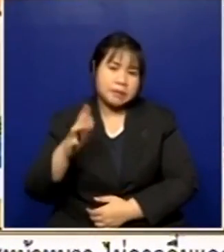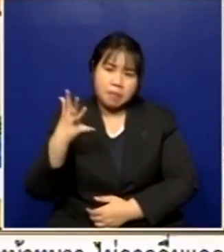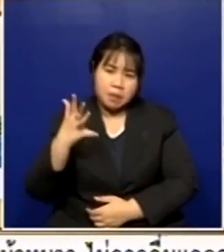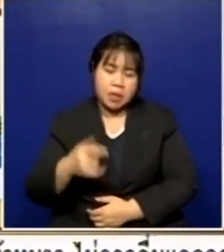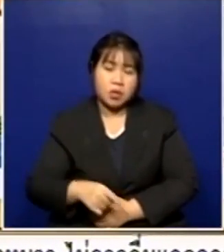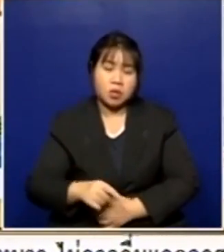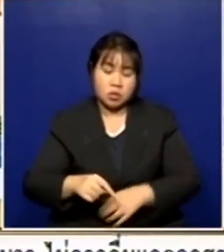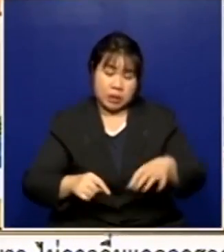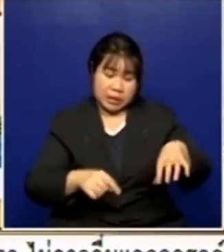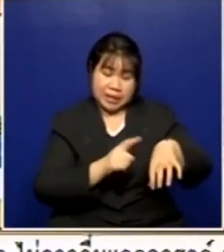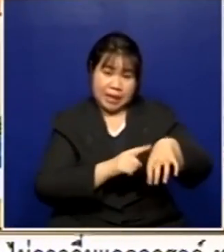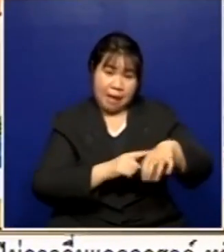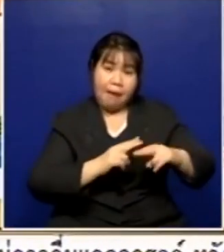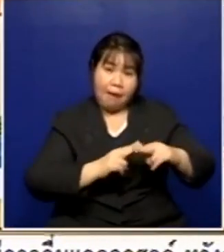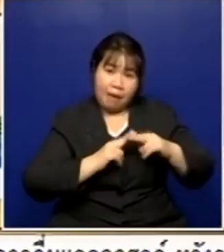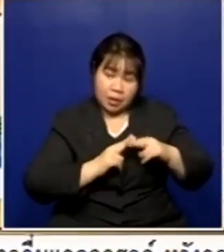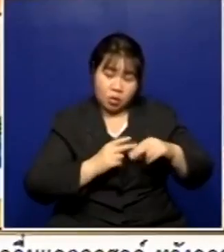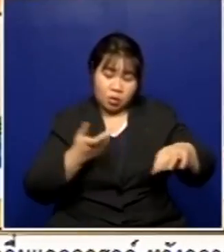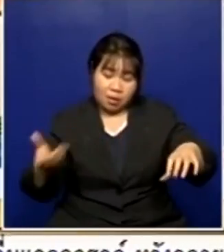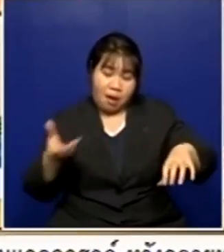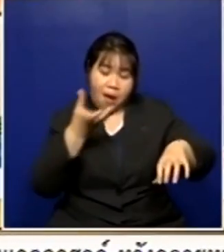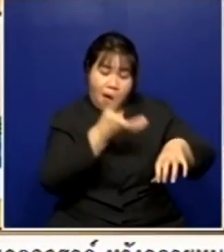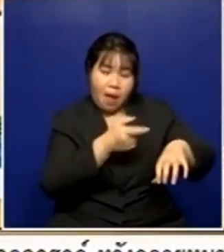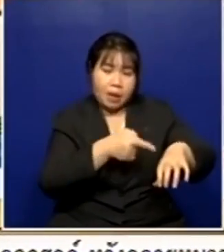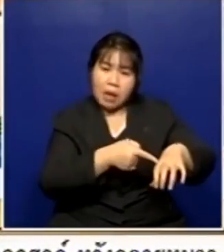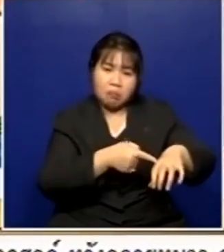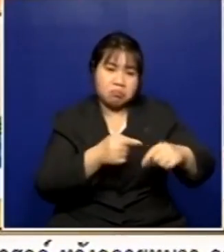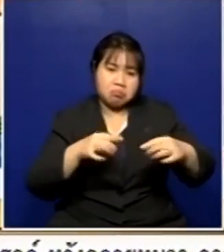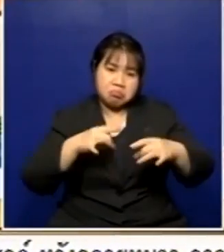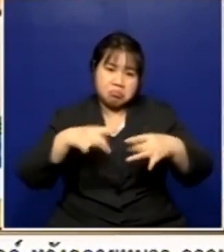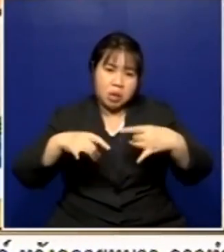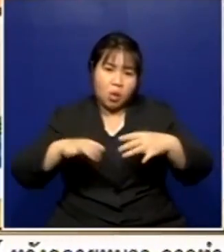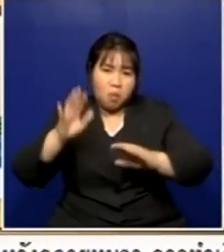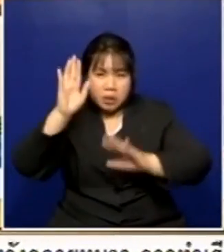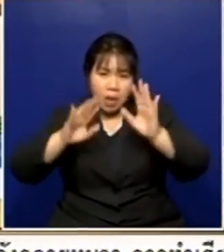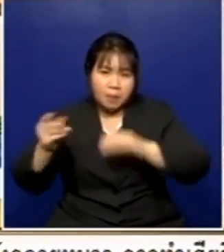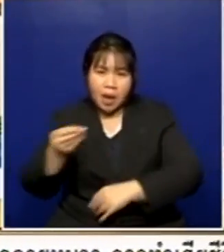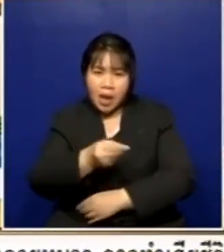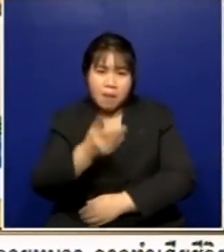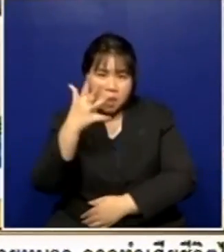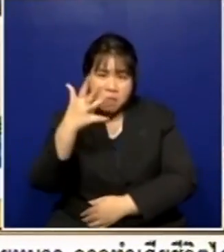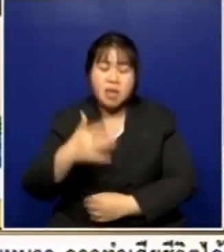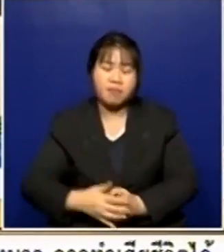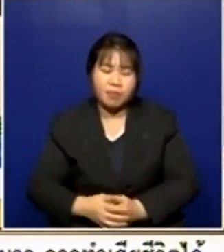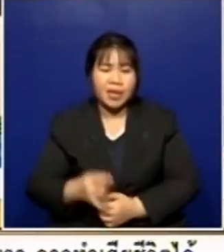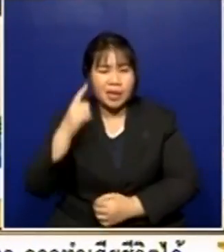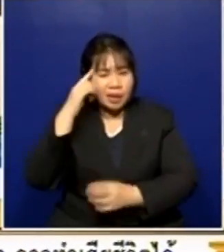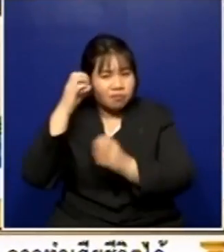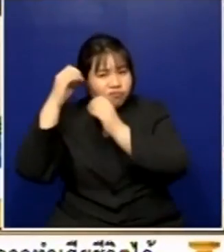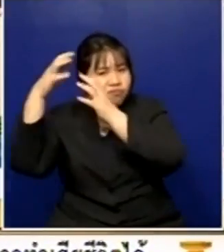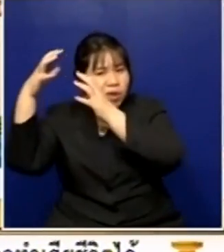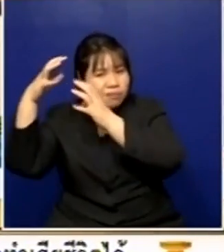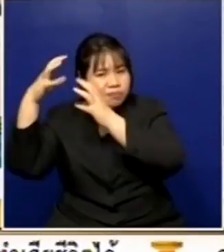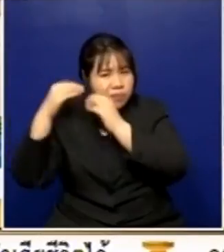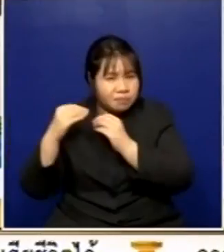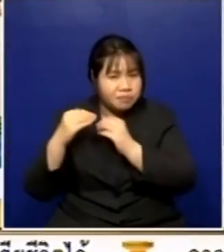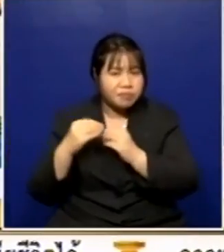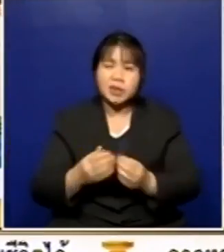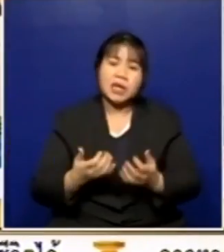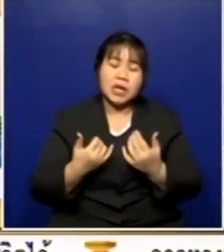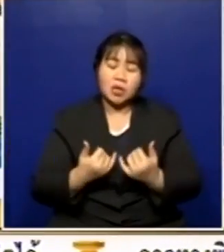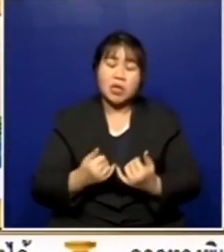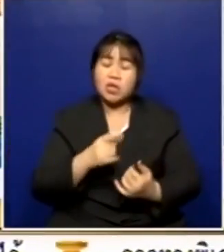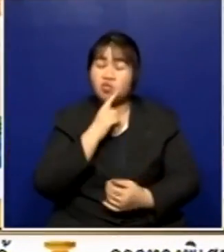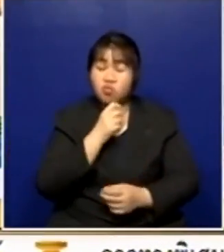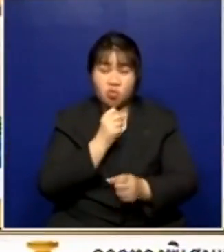ที่ยังไม่ได้เป็นประชาธิปไตยเพิ่มนั้นอันนี้ก็คงเป็นฝันลอยๆซึ่งมันเกิดขึ้นไม่ได้แล้วได้นอน